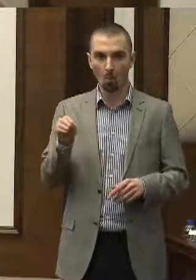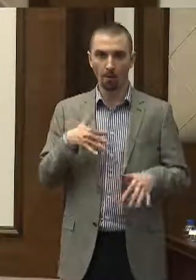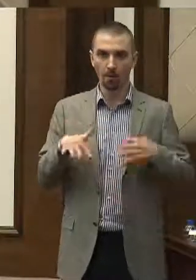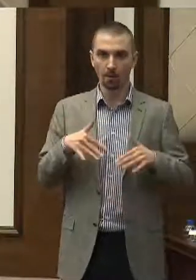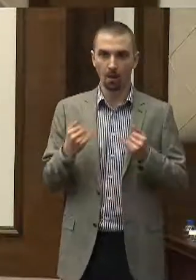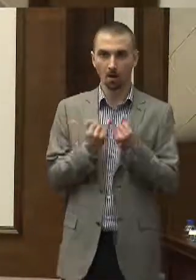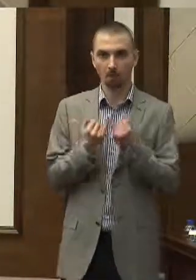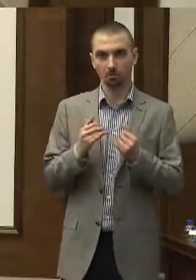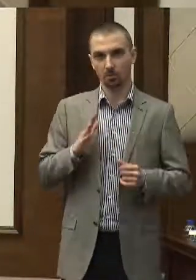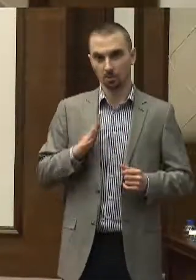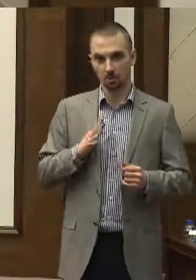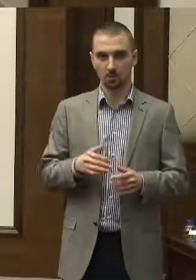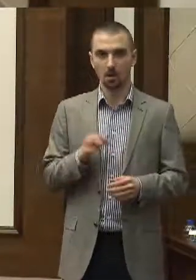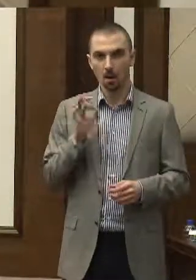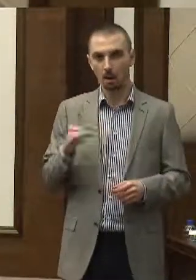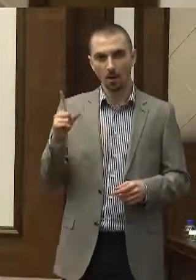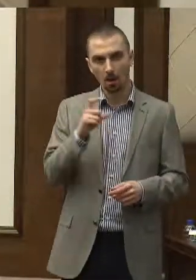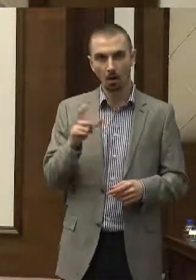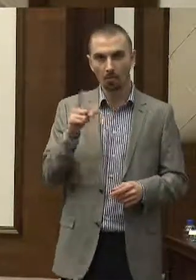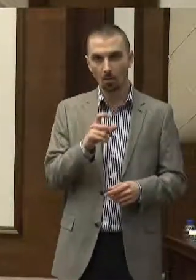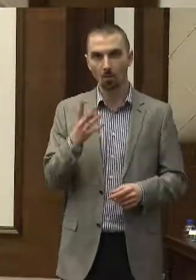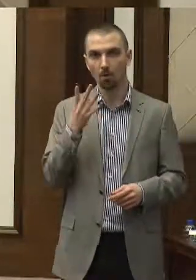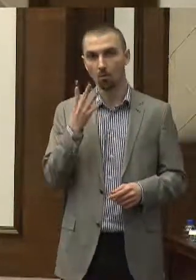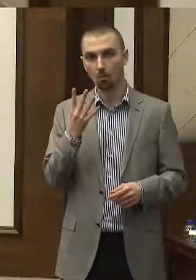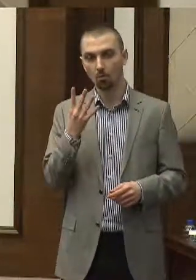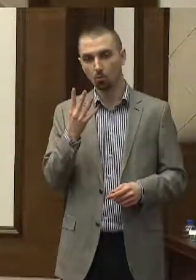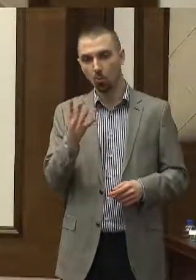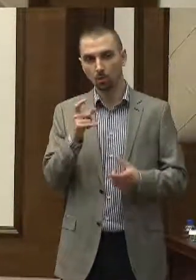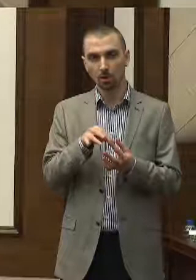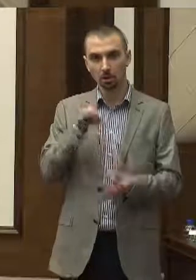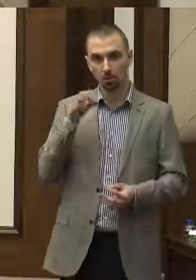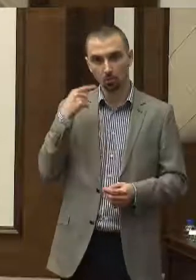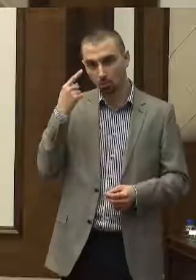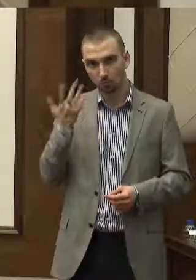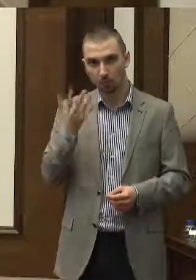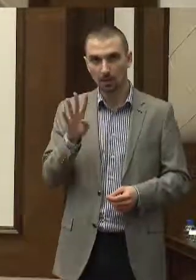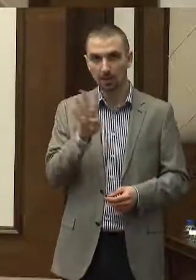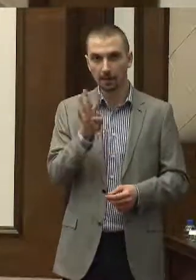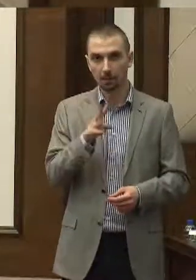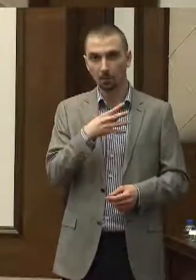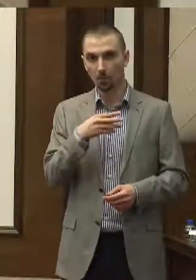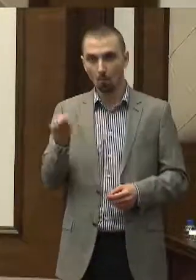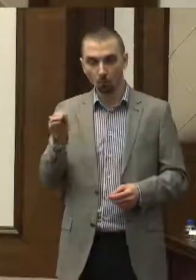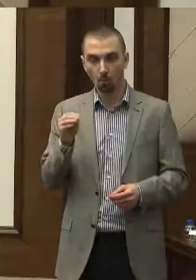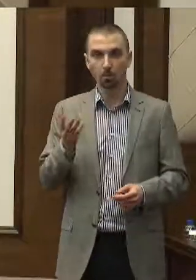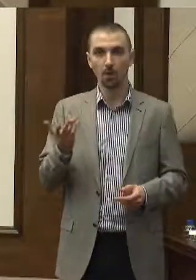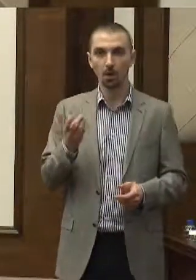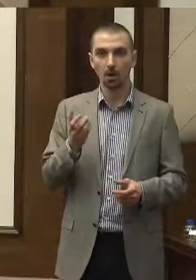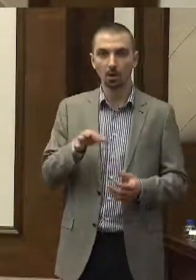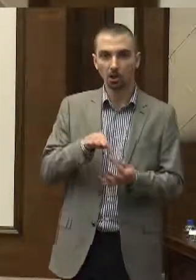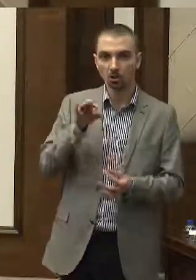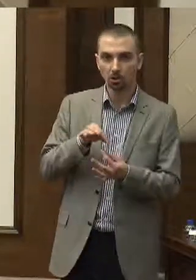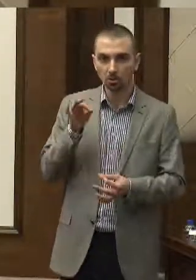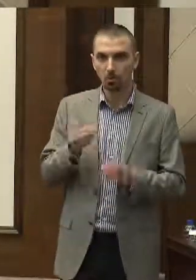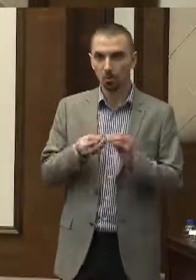bulunmaktadır. Her ailede ortalama 4 kişi olduğunu düşünürsek yaklaşık 40 milyon kişiyi ilgilendiren bir